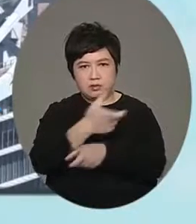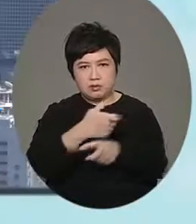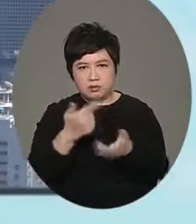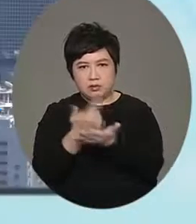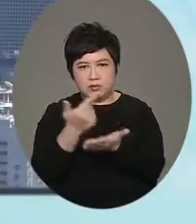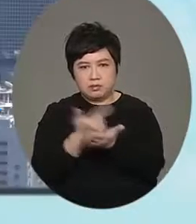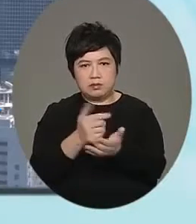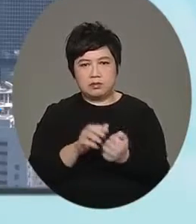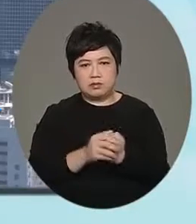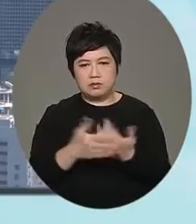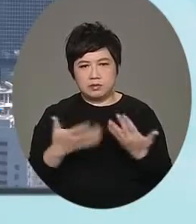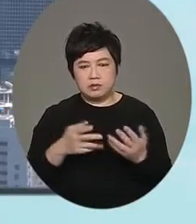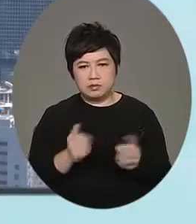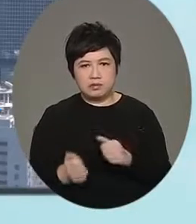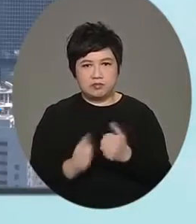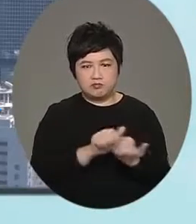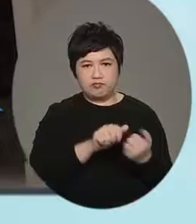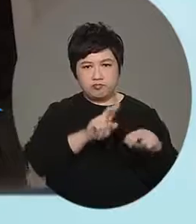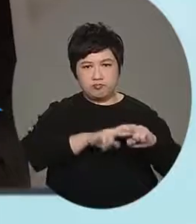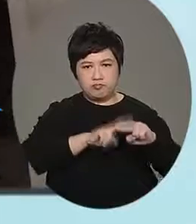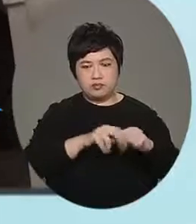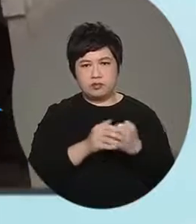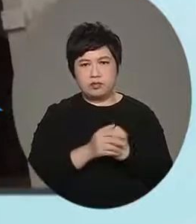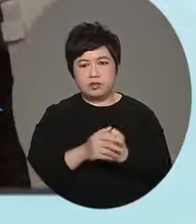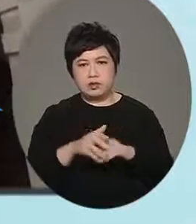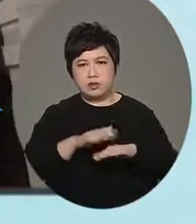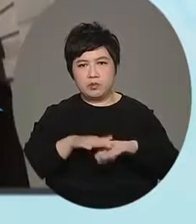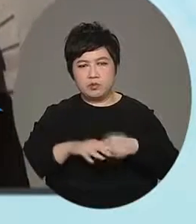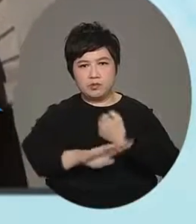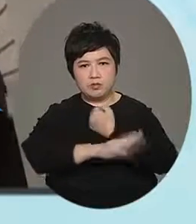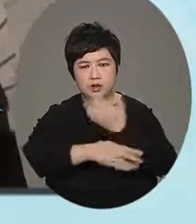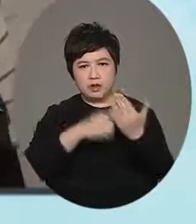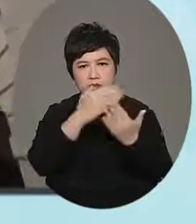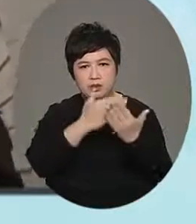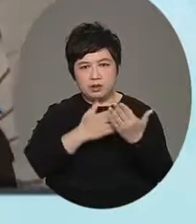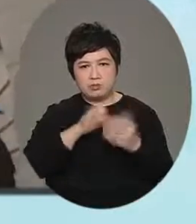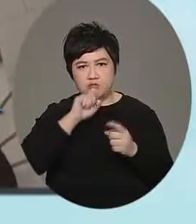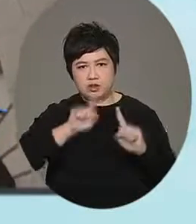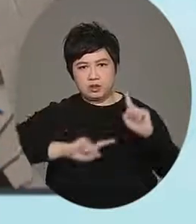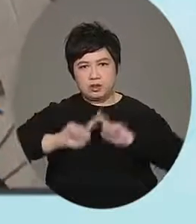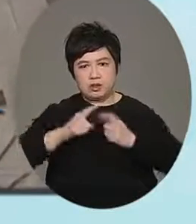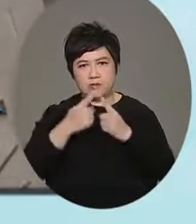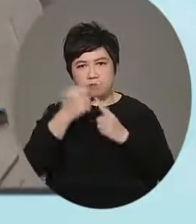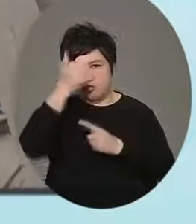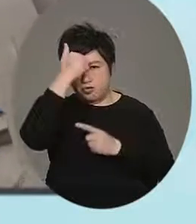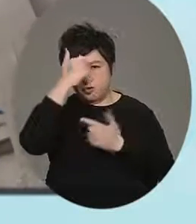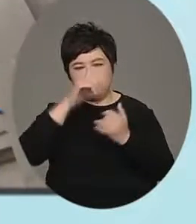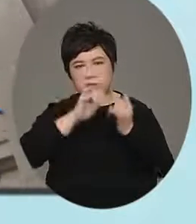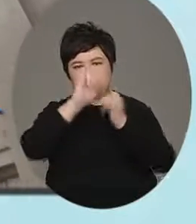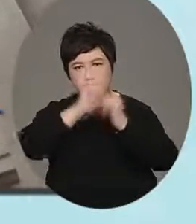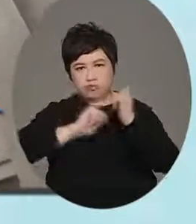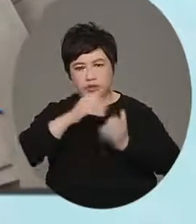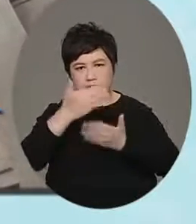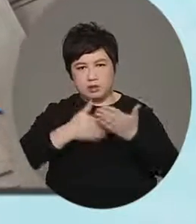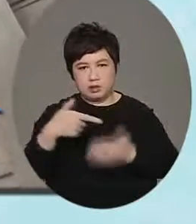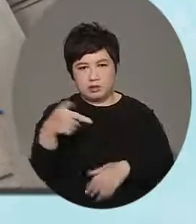要，但現在就向中國傾斜，連帶普通法體制、言論自由、民主等的傳統亦都大大削